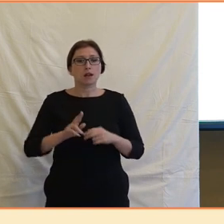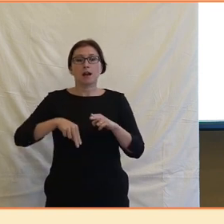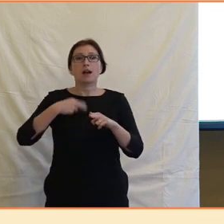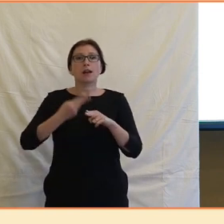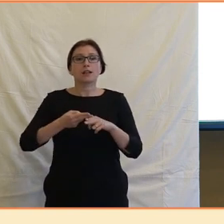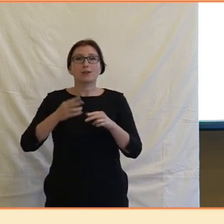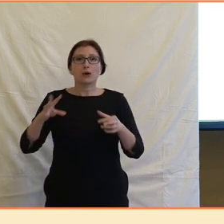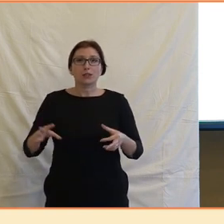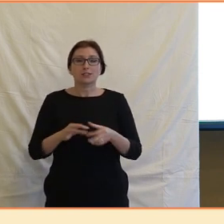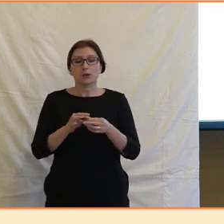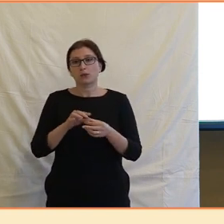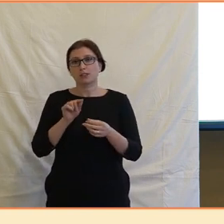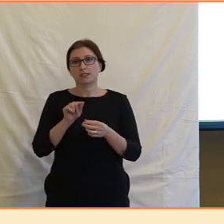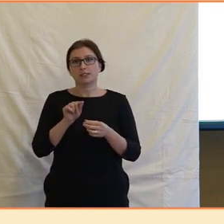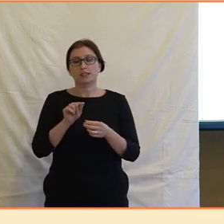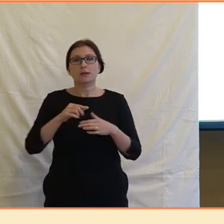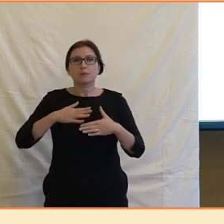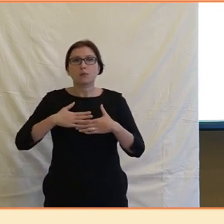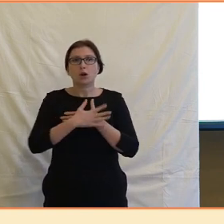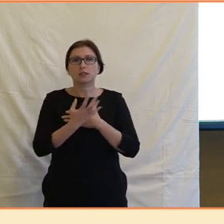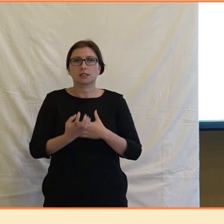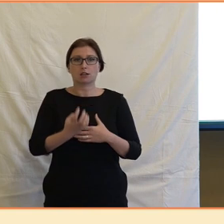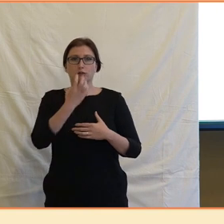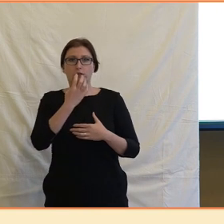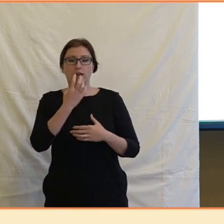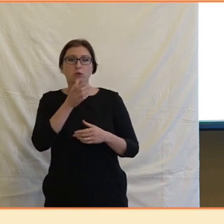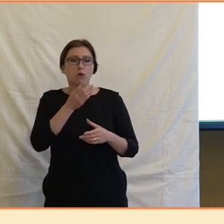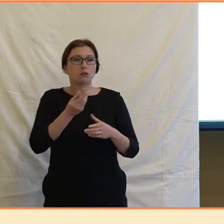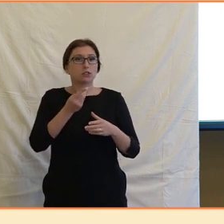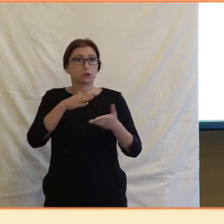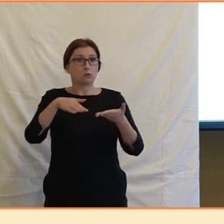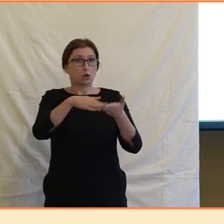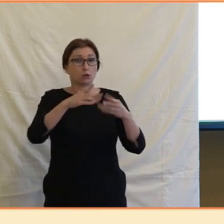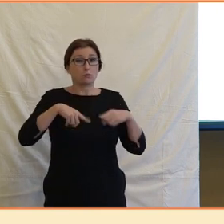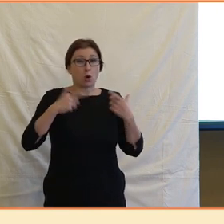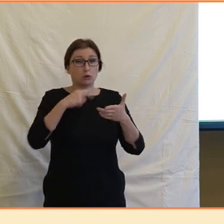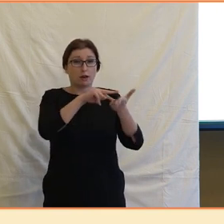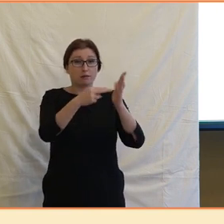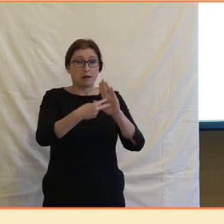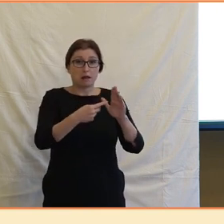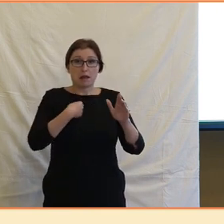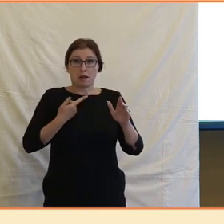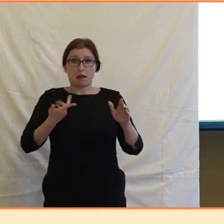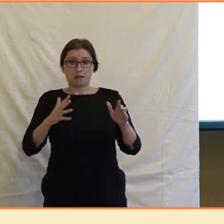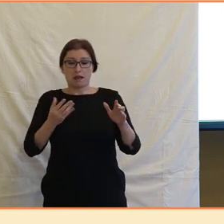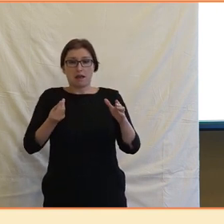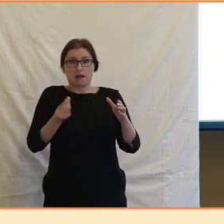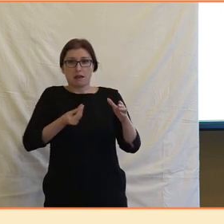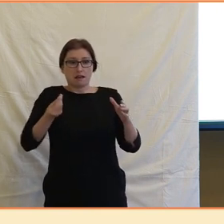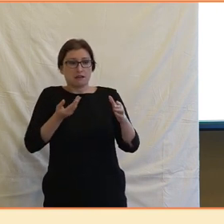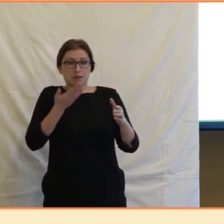nakonec to bylo spíš takový, řekněme, pocit naštvání, pocit vyloučení ze společnosti, nepříjemný pocit, že na